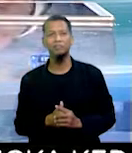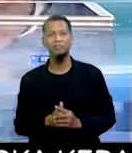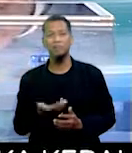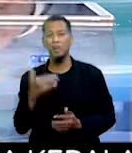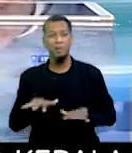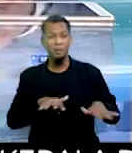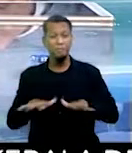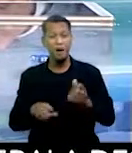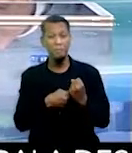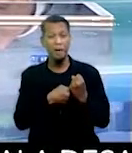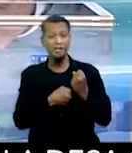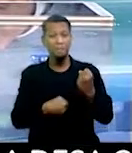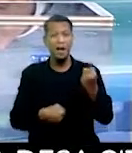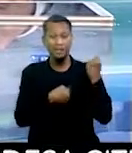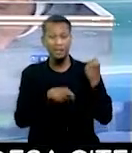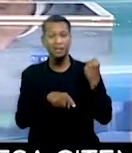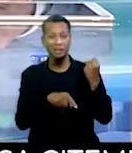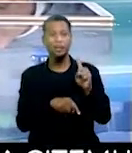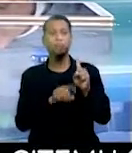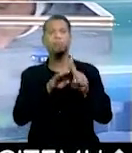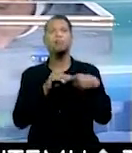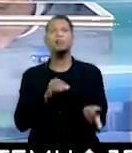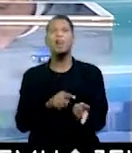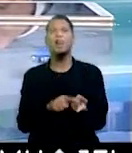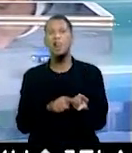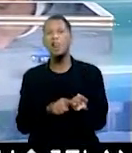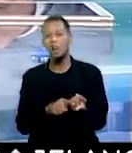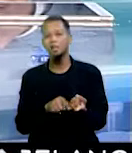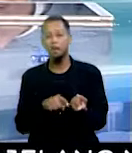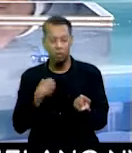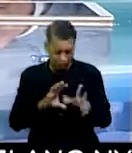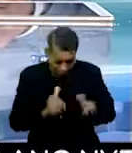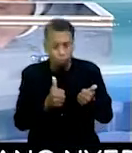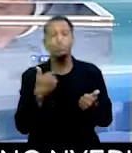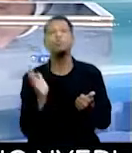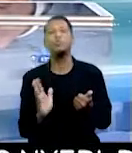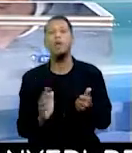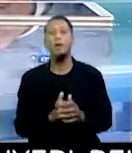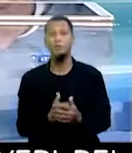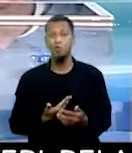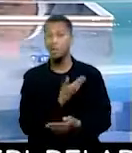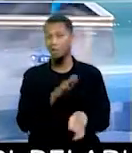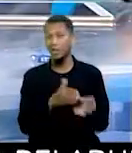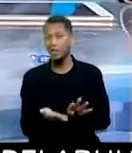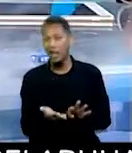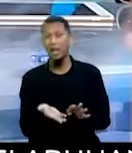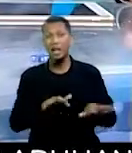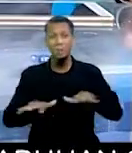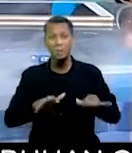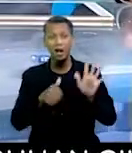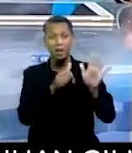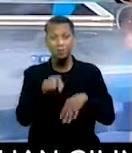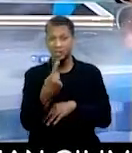Seorang korban tewas gempa Pasaman, Sumatera Barat kembali ditemukan. Korban tewas akibat gempa magnitudo 6,1